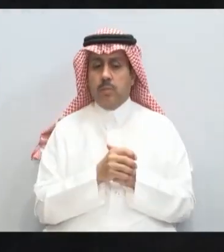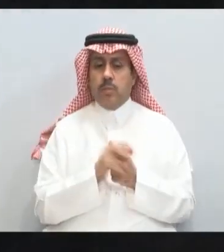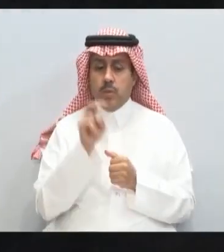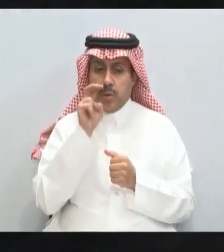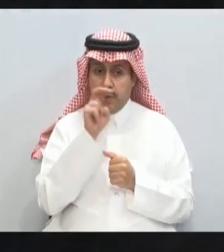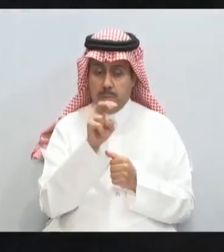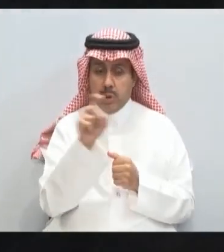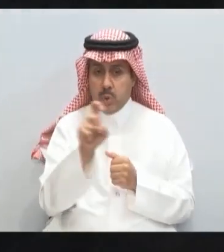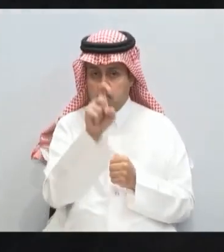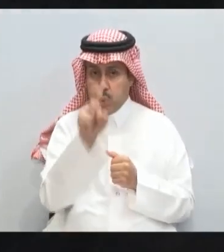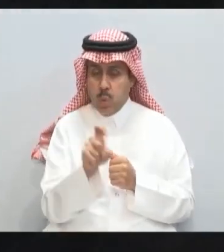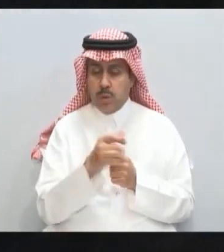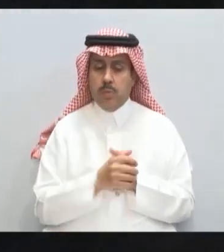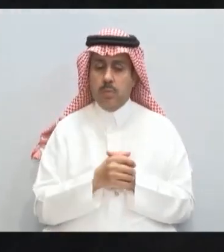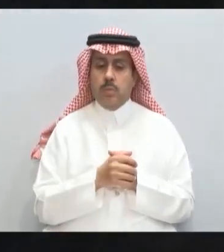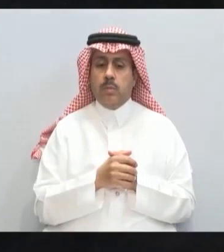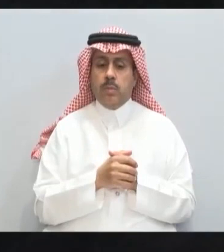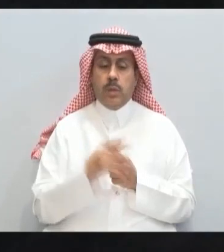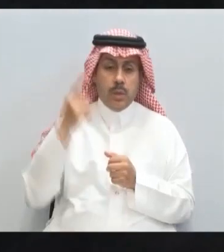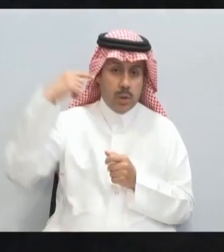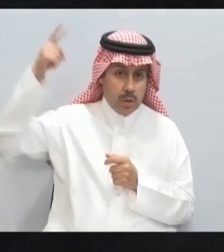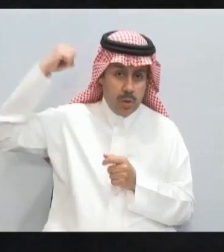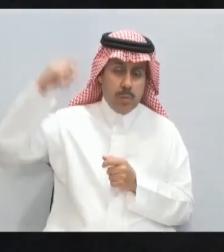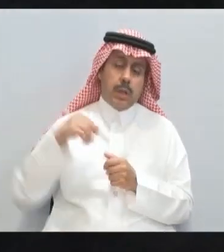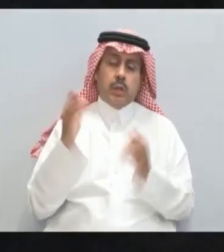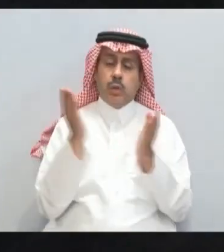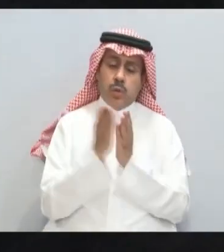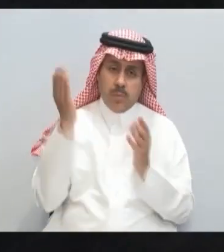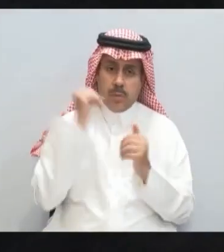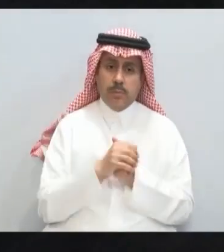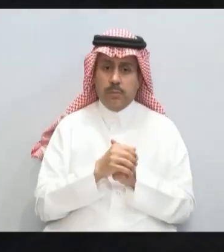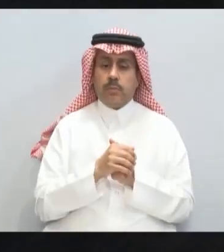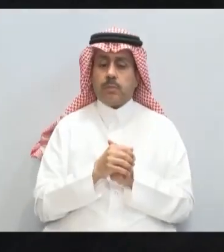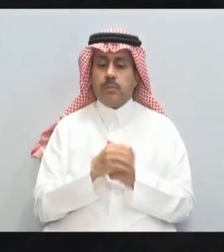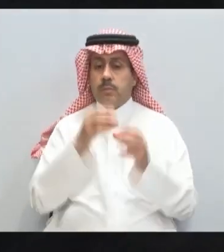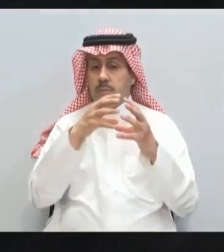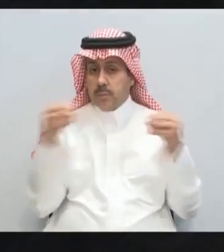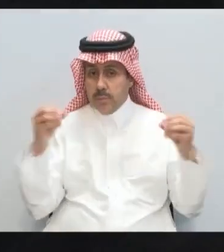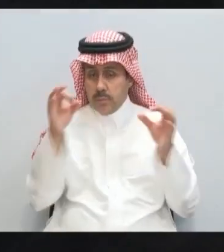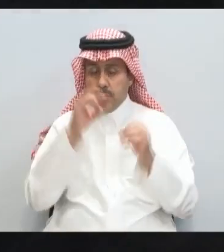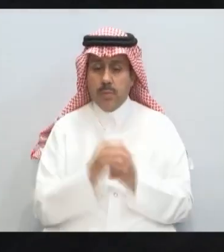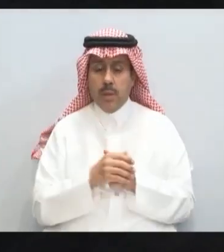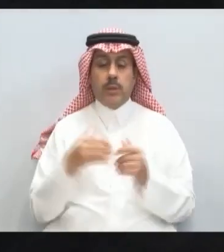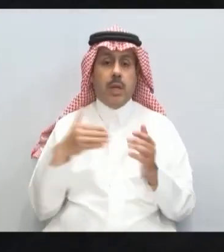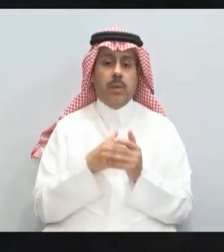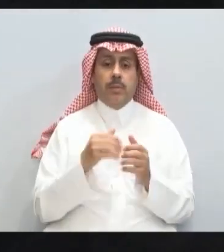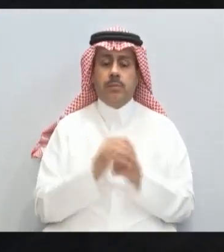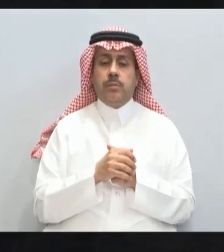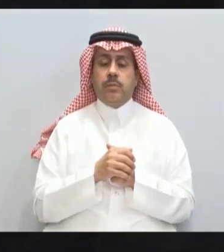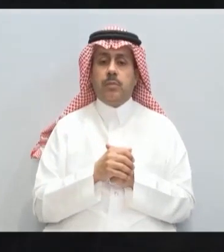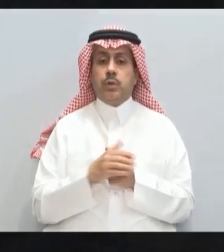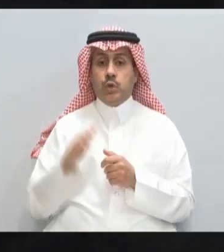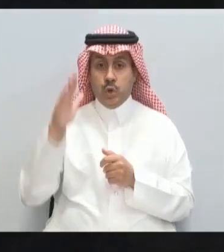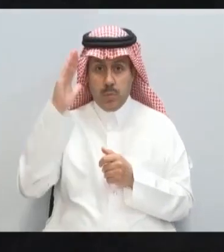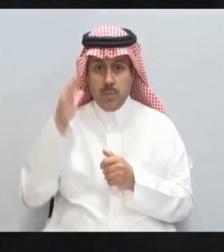واياكم على اسئله نستذكر بها واياكم معاني الايات الكريمات ختاما ايها الطلاب